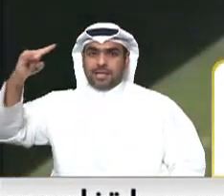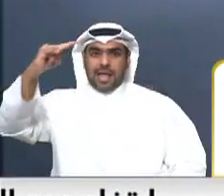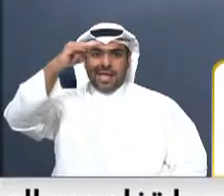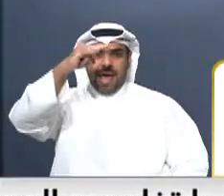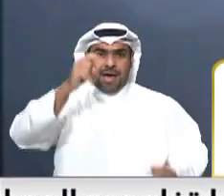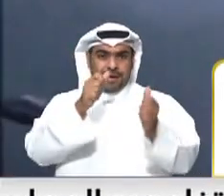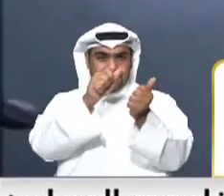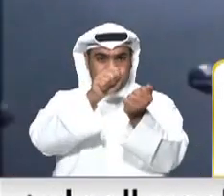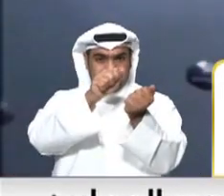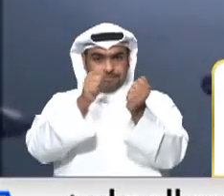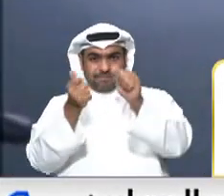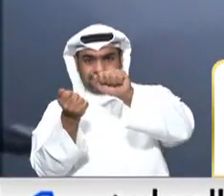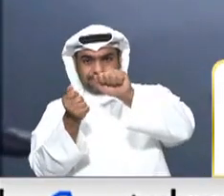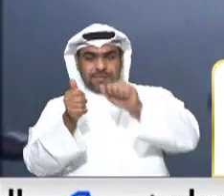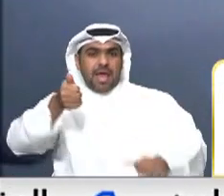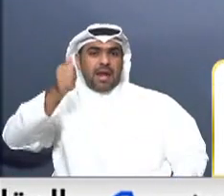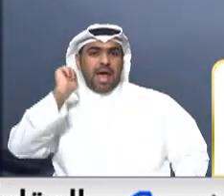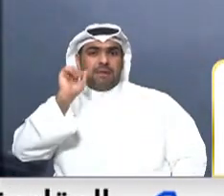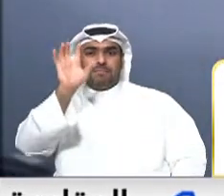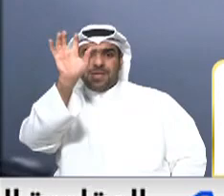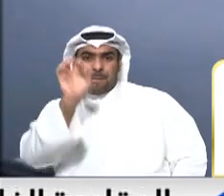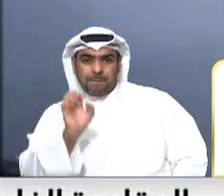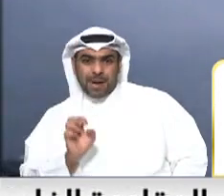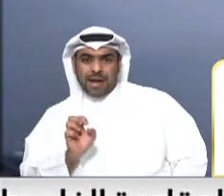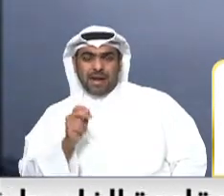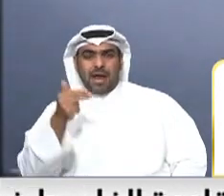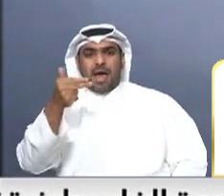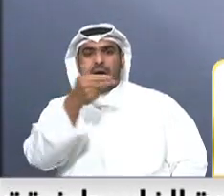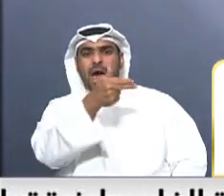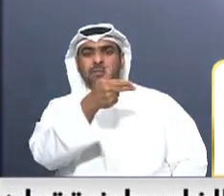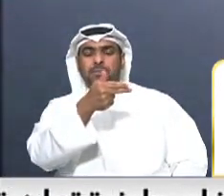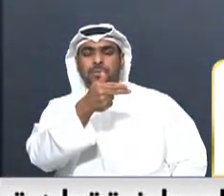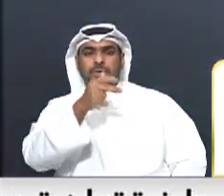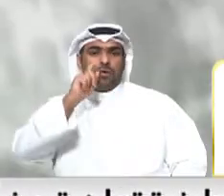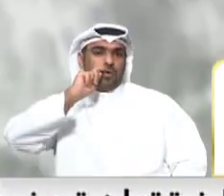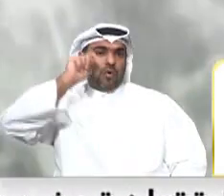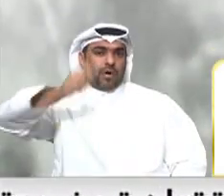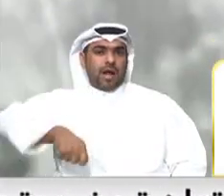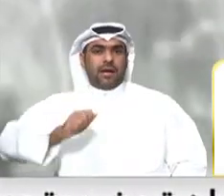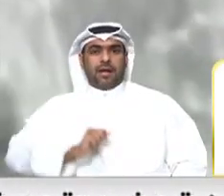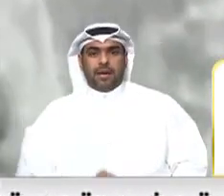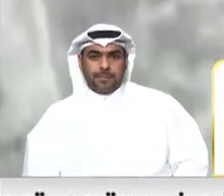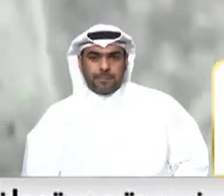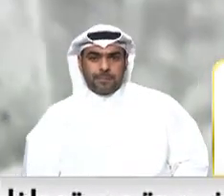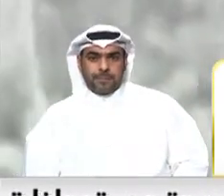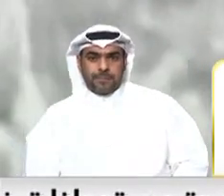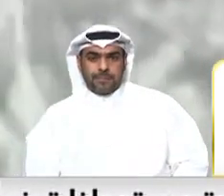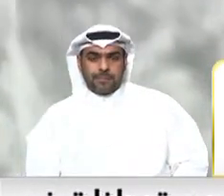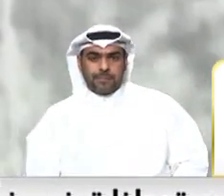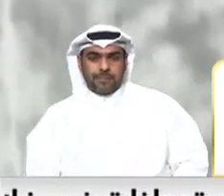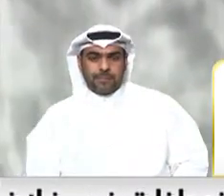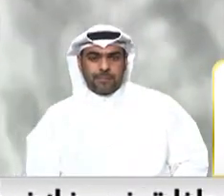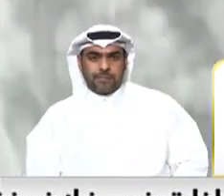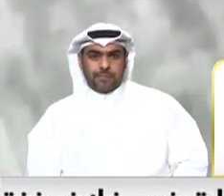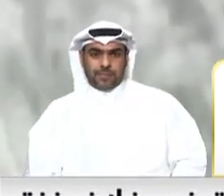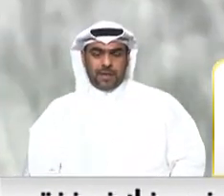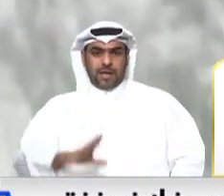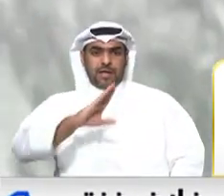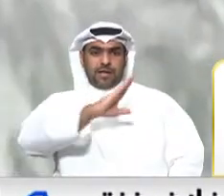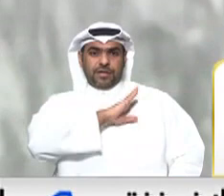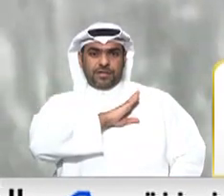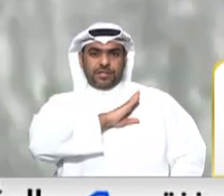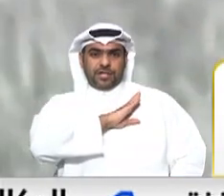هجمات الليله الماضيه على غرب اوكرانيا وعلى صعيد متصل قال المتحدث باسم القوات